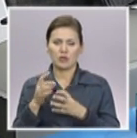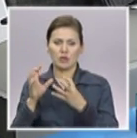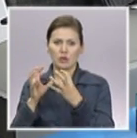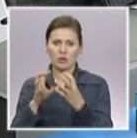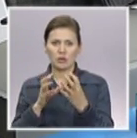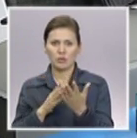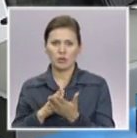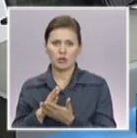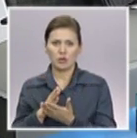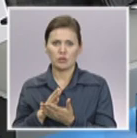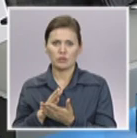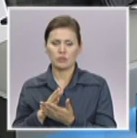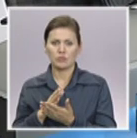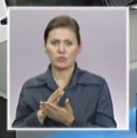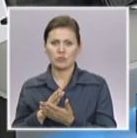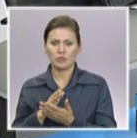автобустың бағытын